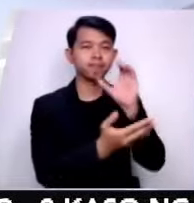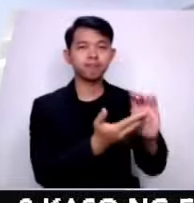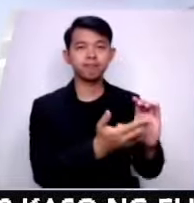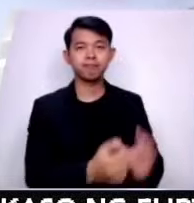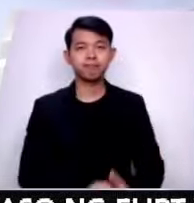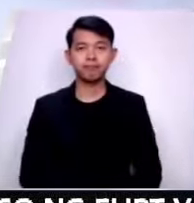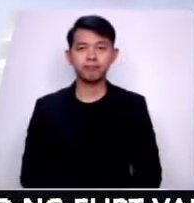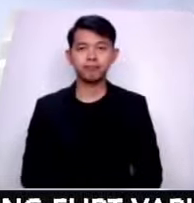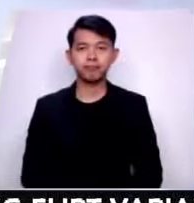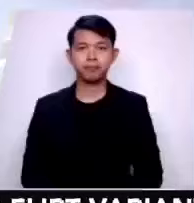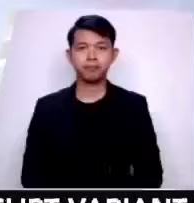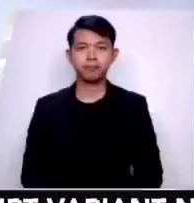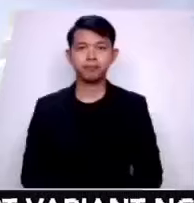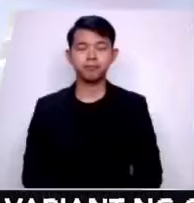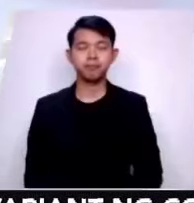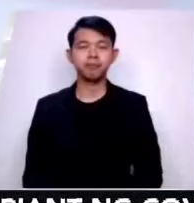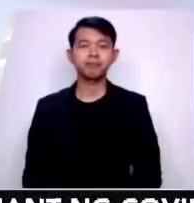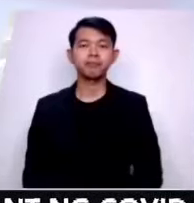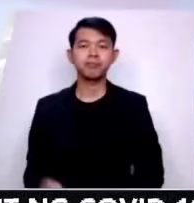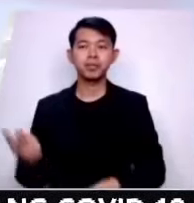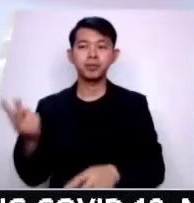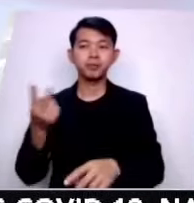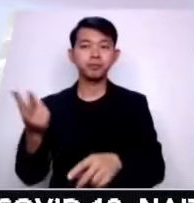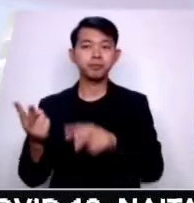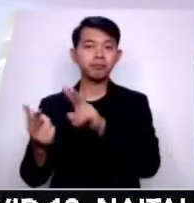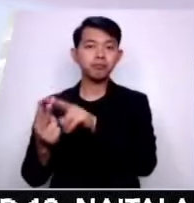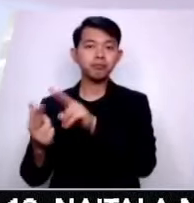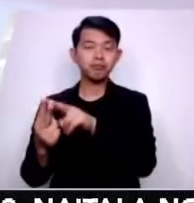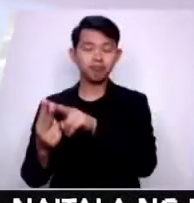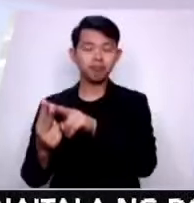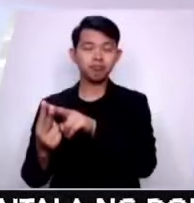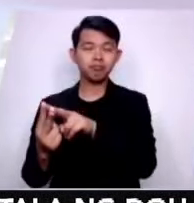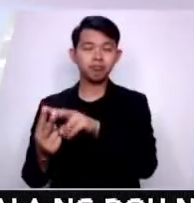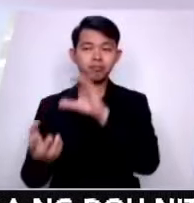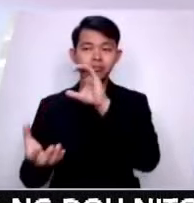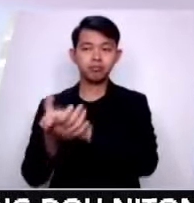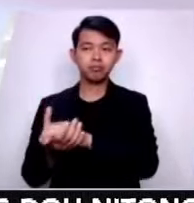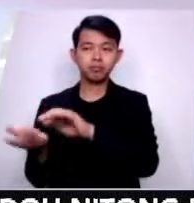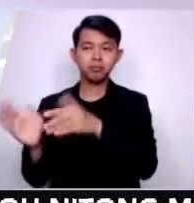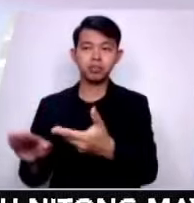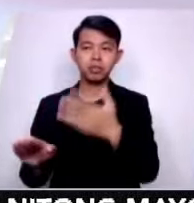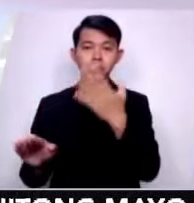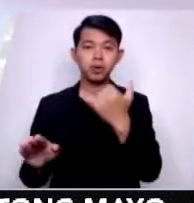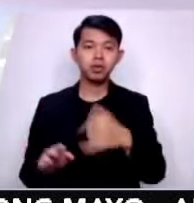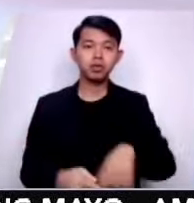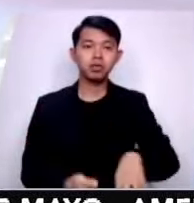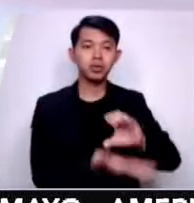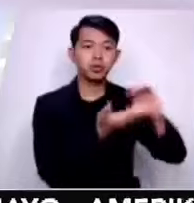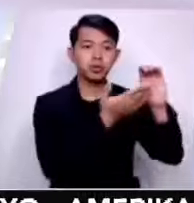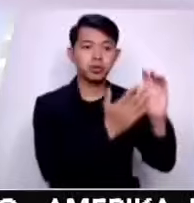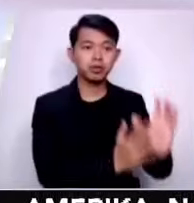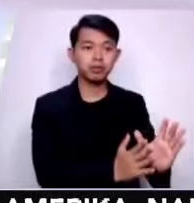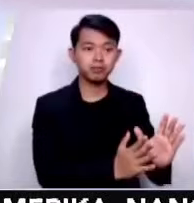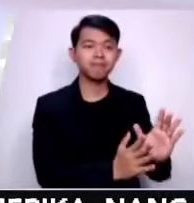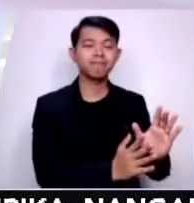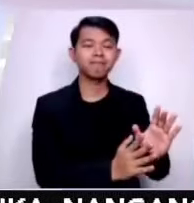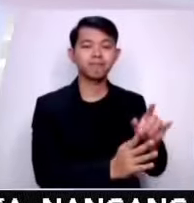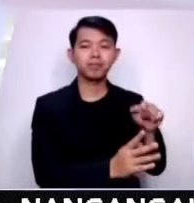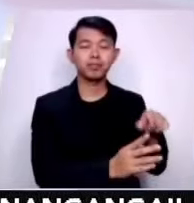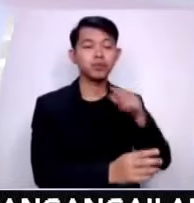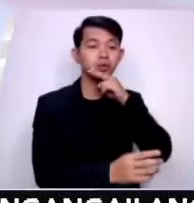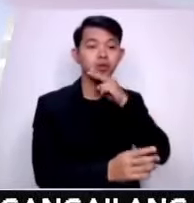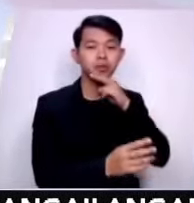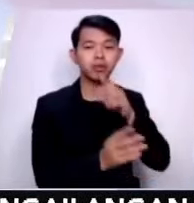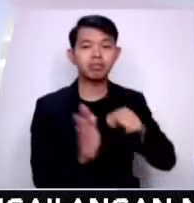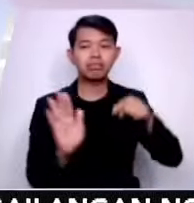Isang mag-asawa ang nasawi matapos pagtatagain ng kanilang tauhan sa Pasig City. Napuno raw ang suspect dahil